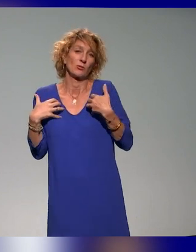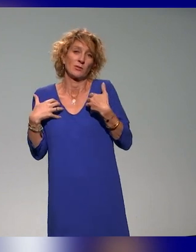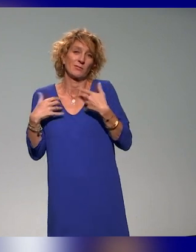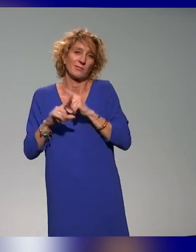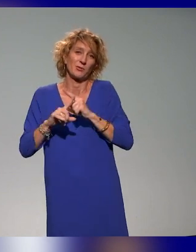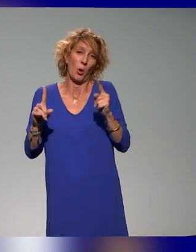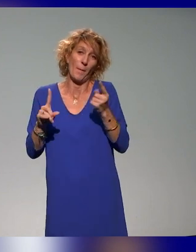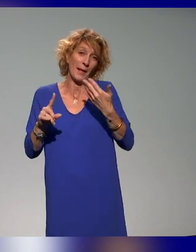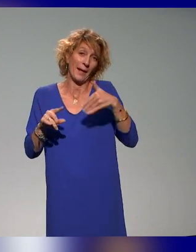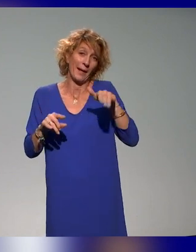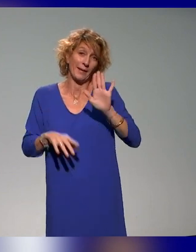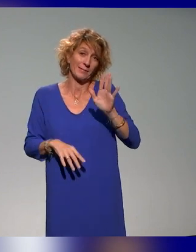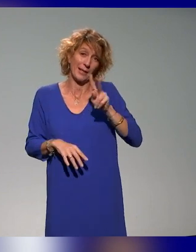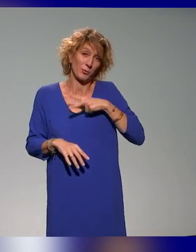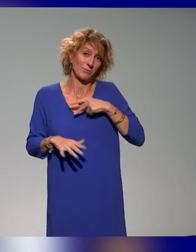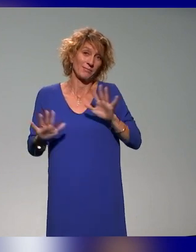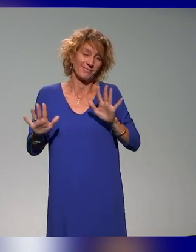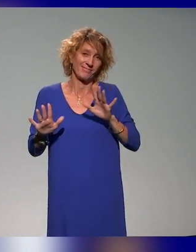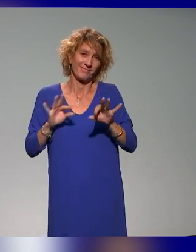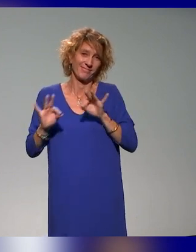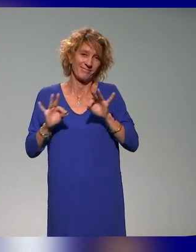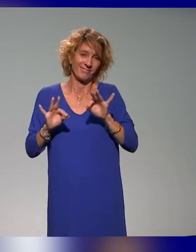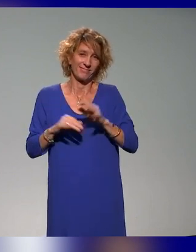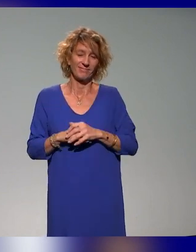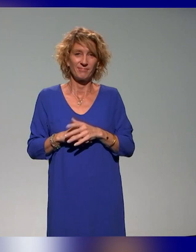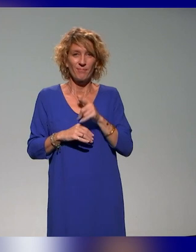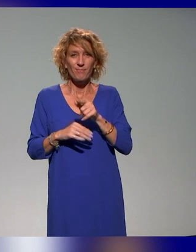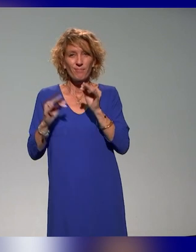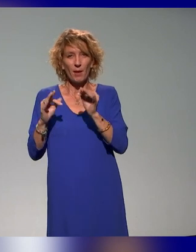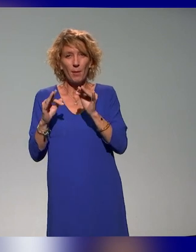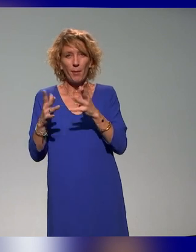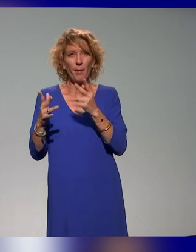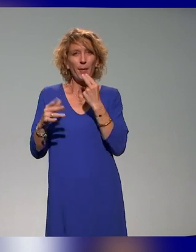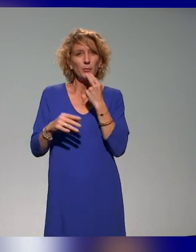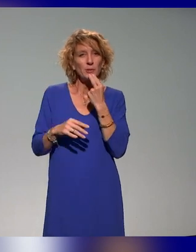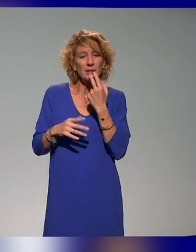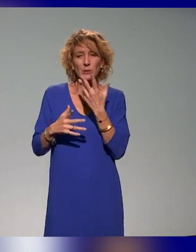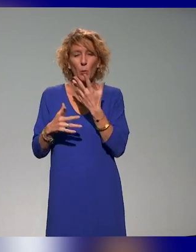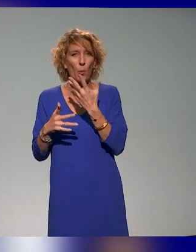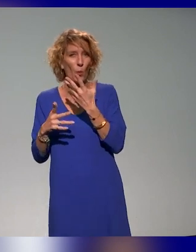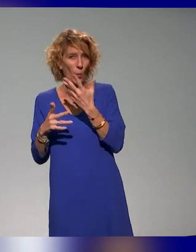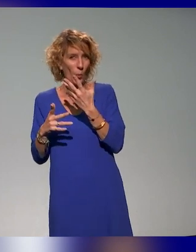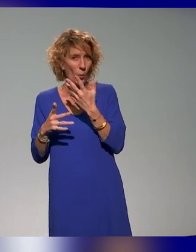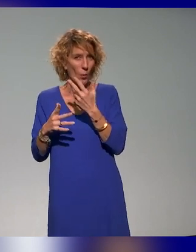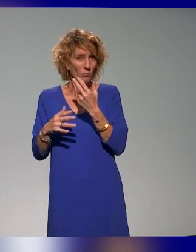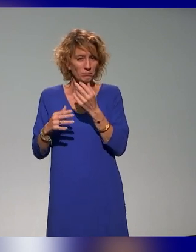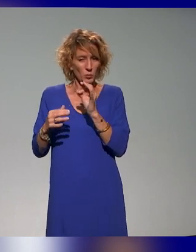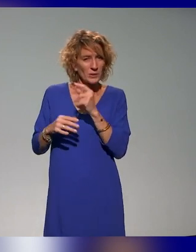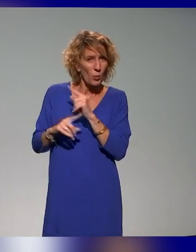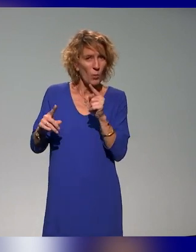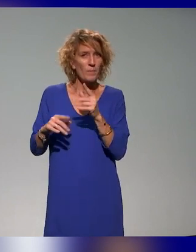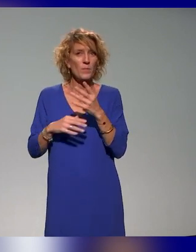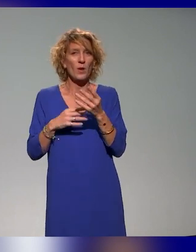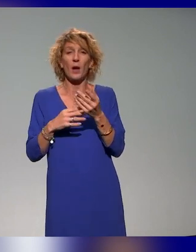sont les nôtres. Donc, à chaque fois, pour tout ce qui est de l'ordre de l'utilisabilité, nos critères étaient